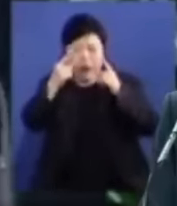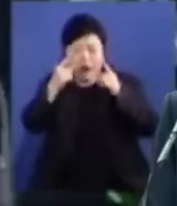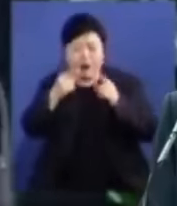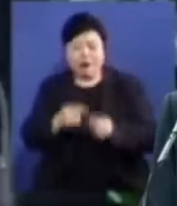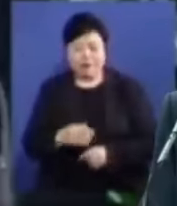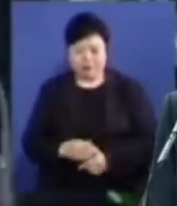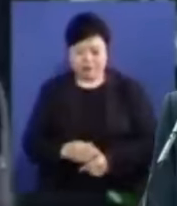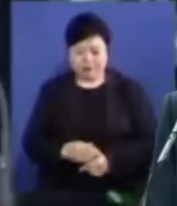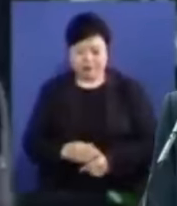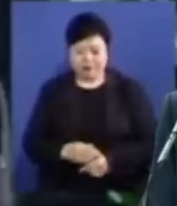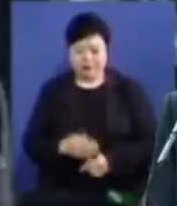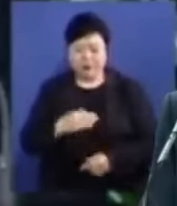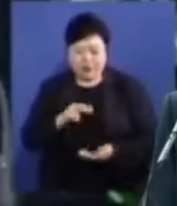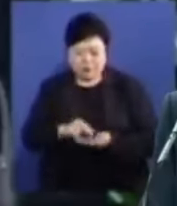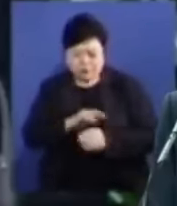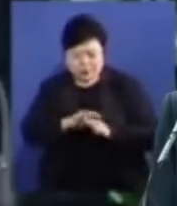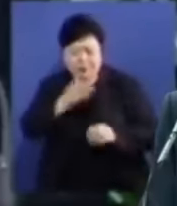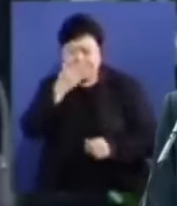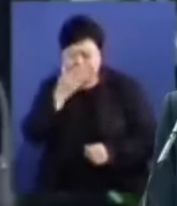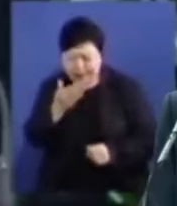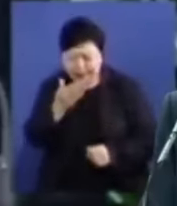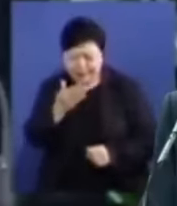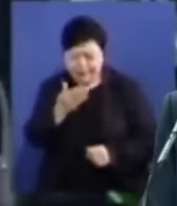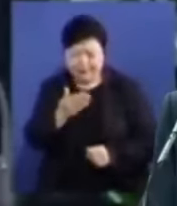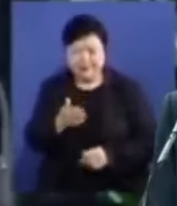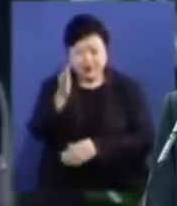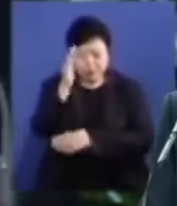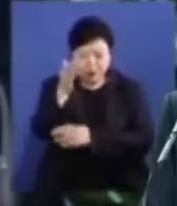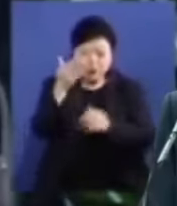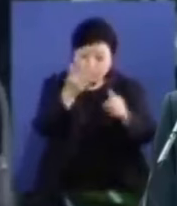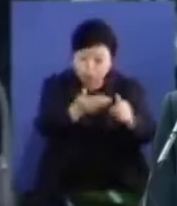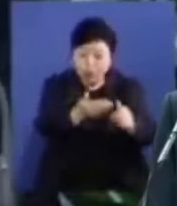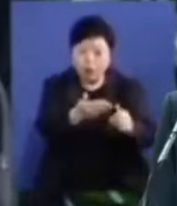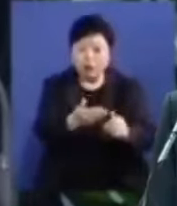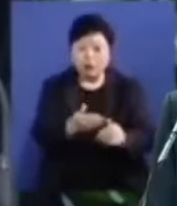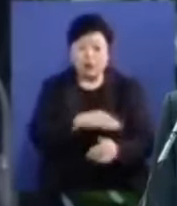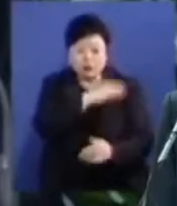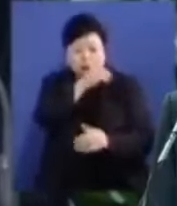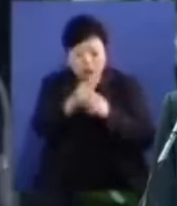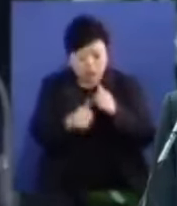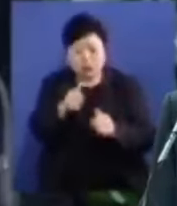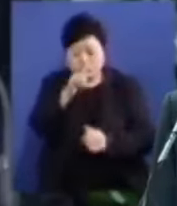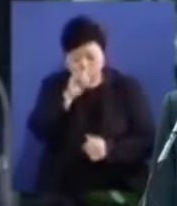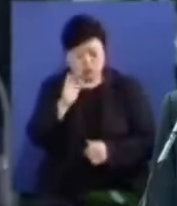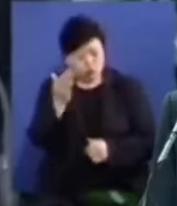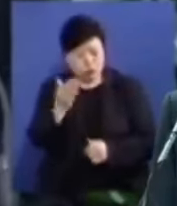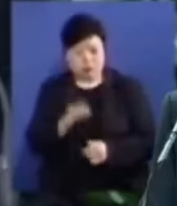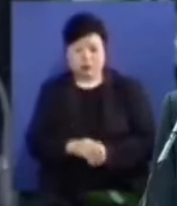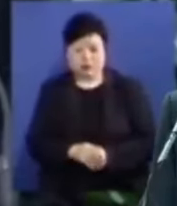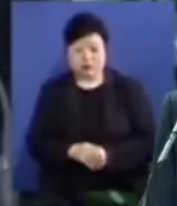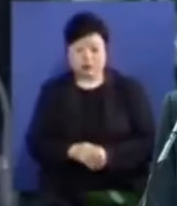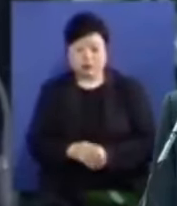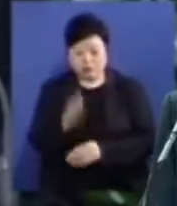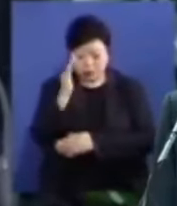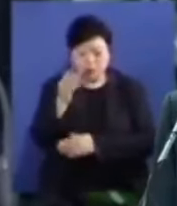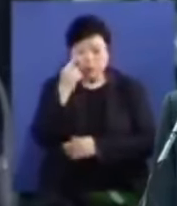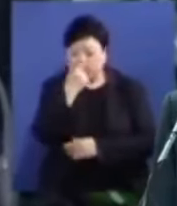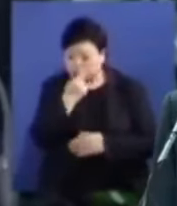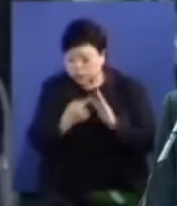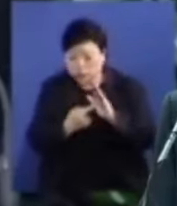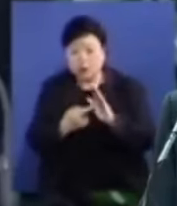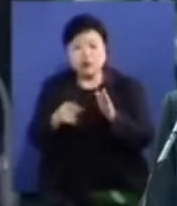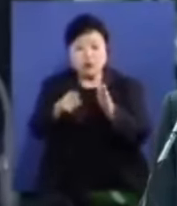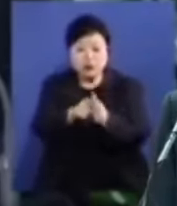나의 문제도 해결하실 수 있겠구나. 전능하신 하나님이시구나. 그것을 증명하기